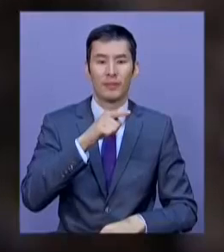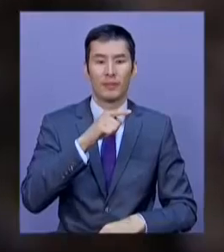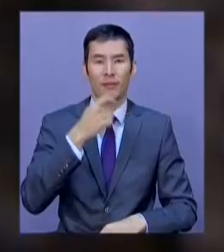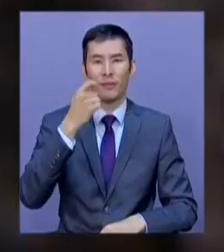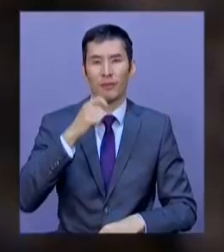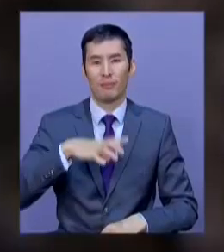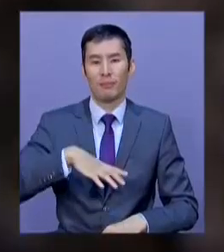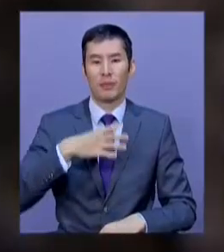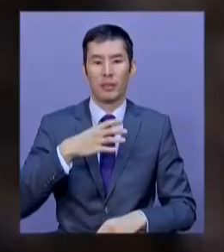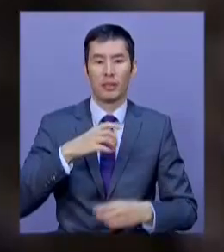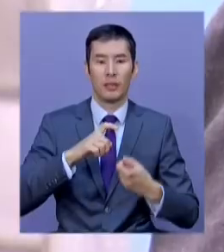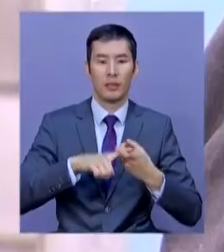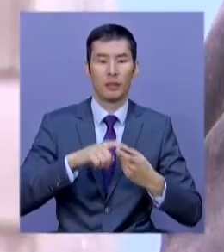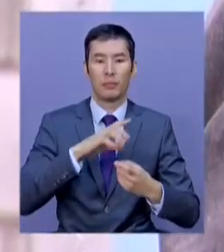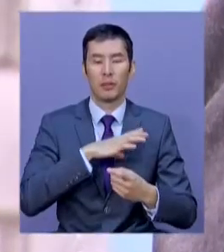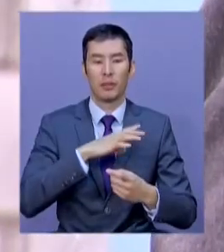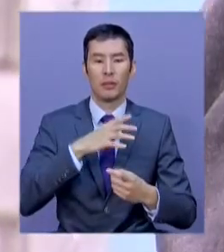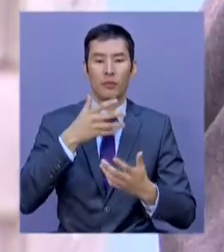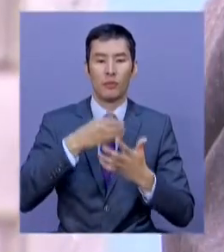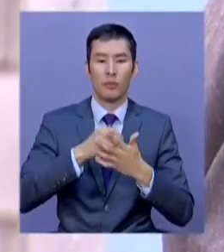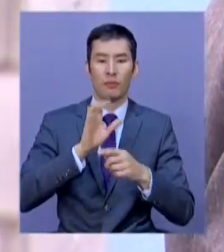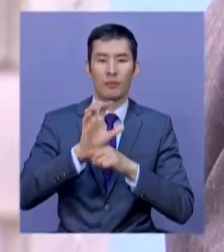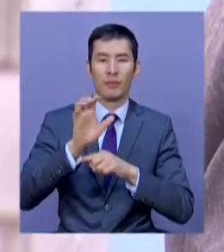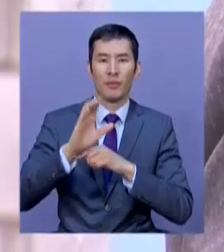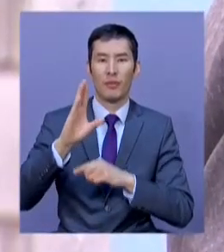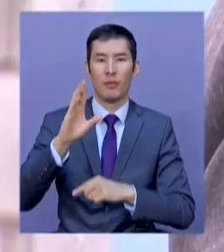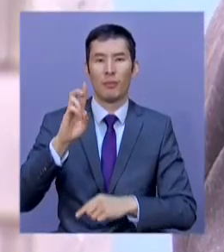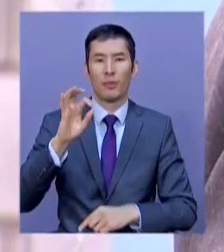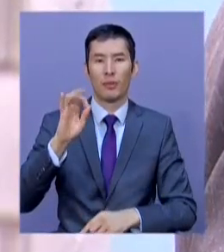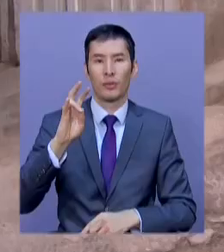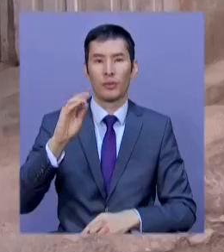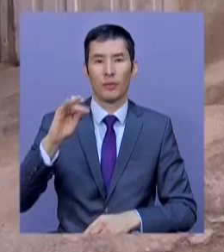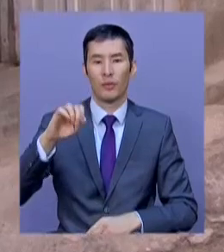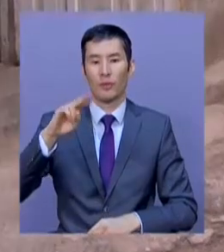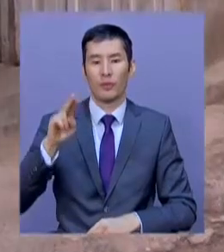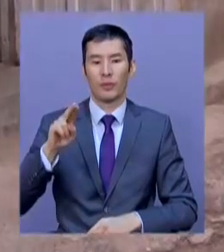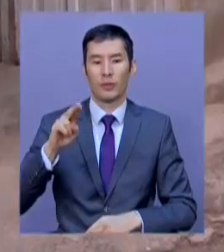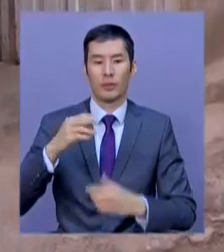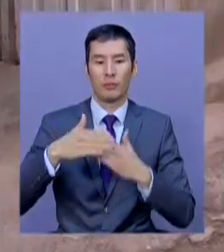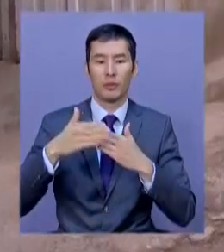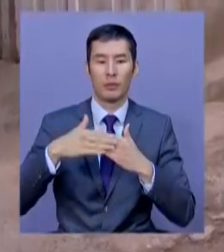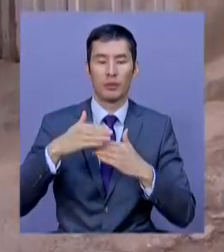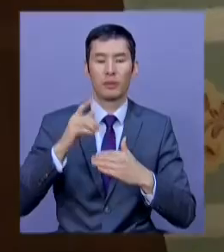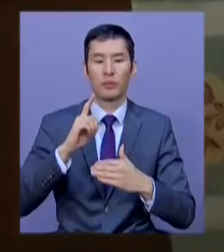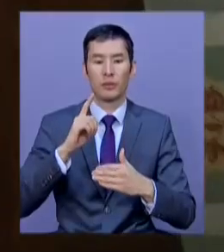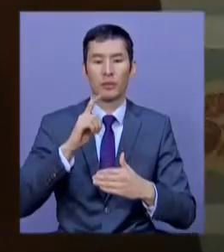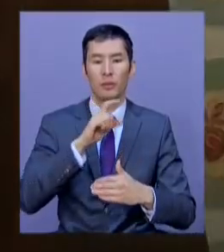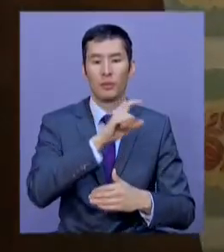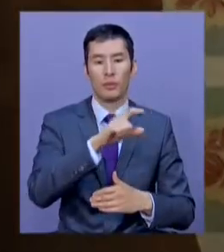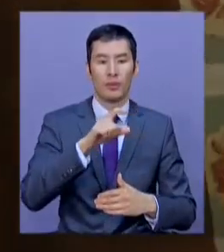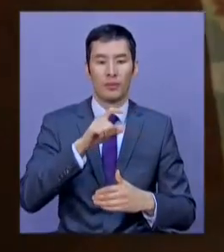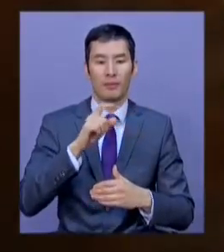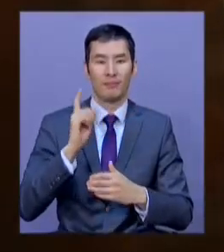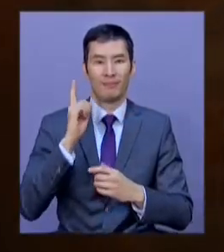светофор дүкендер желісімен отандық өнім шығаратын Барон Фуд кәсіпорнының тауарларын беріп, оннан астам қарияның үйіне кіріп, дидарласып